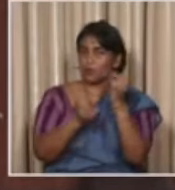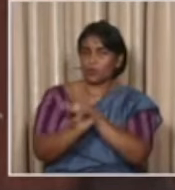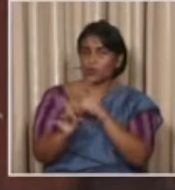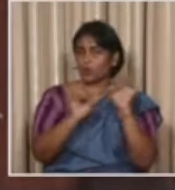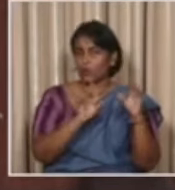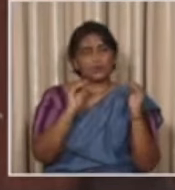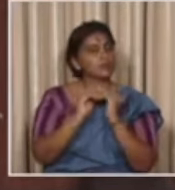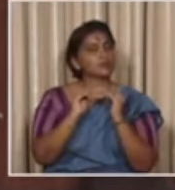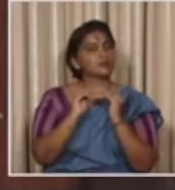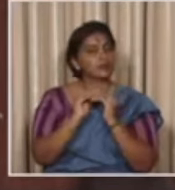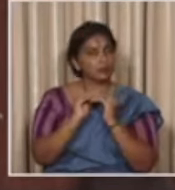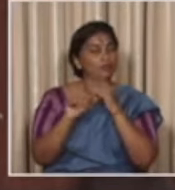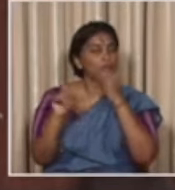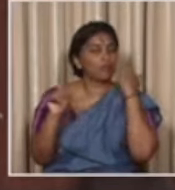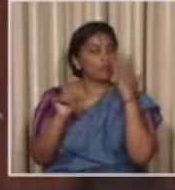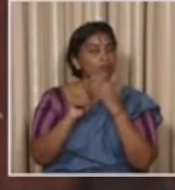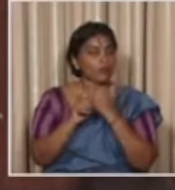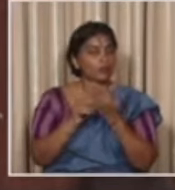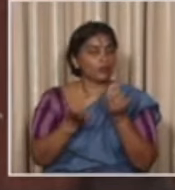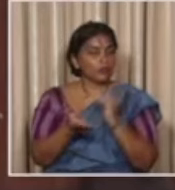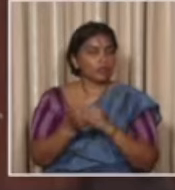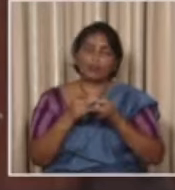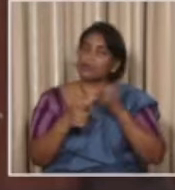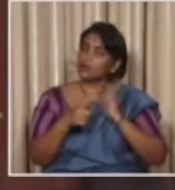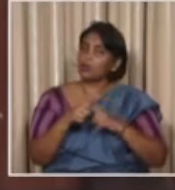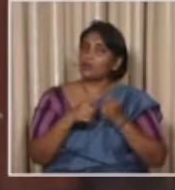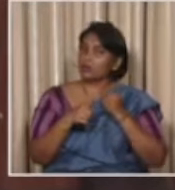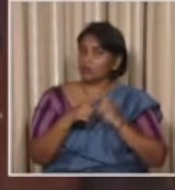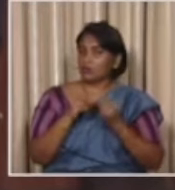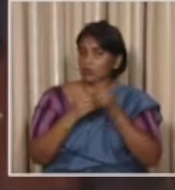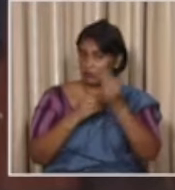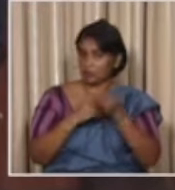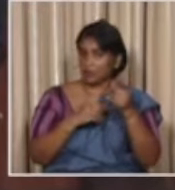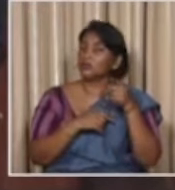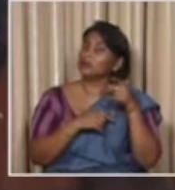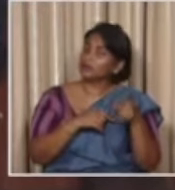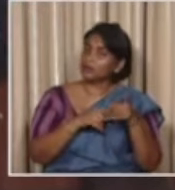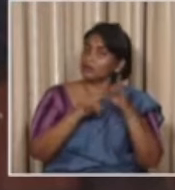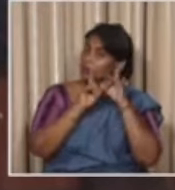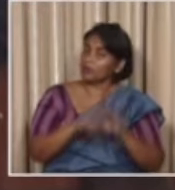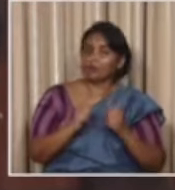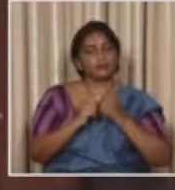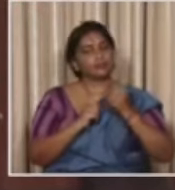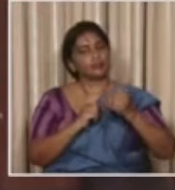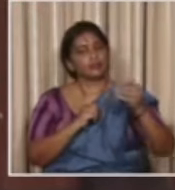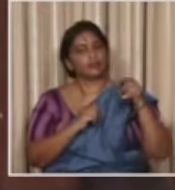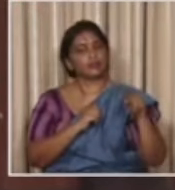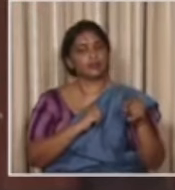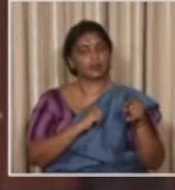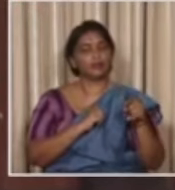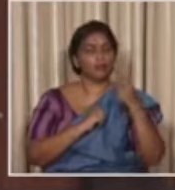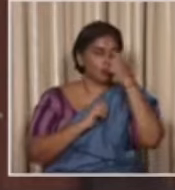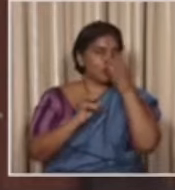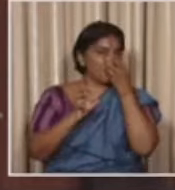පැරලල් යන දෙකක්. ඒක පිළිබඳ තව මම එක්සැම්පල්ස් දෙන්නම් ඉස්සරහට. මේ විදිහට කරගෙන යනකොට මේකයි